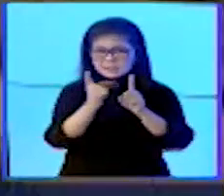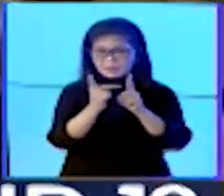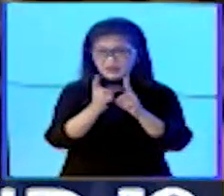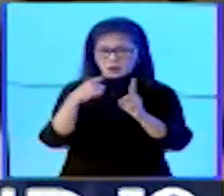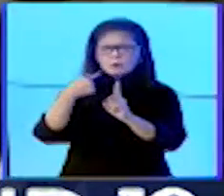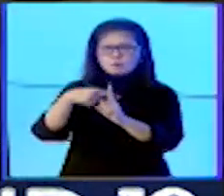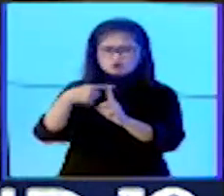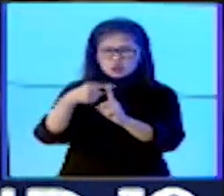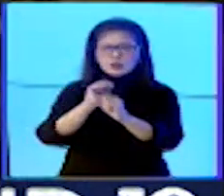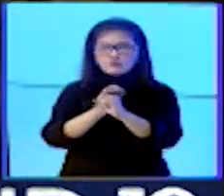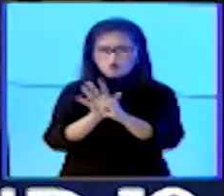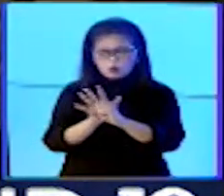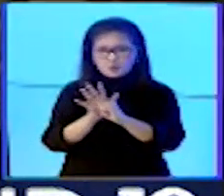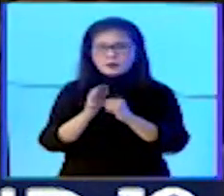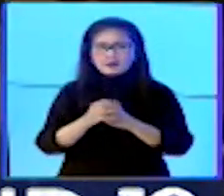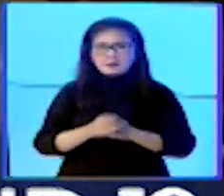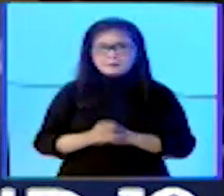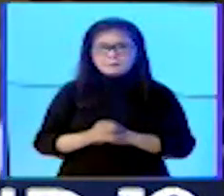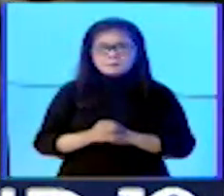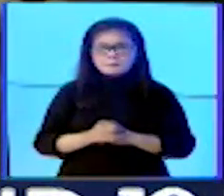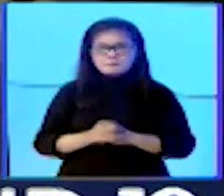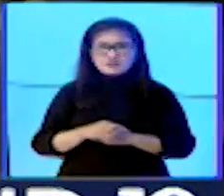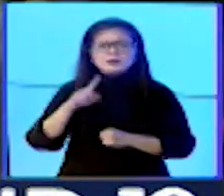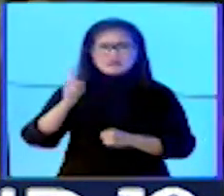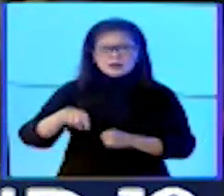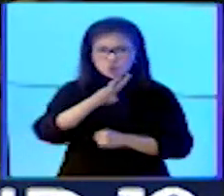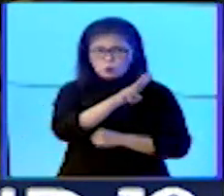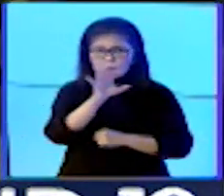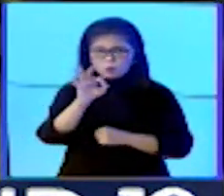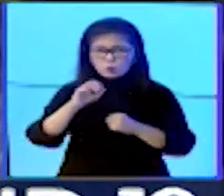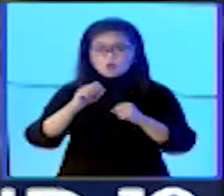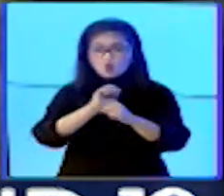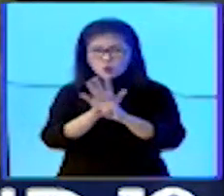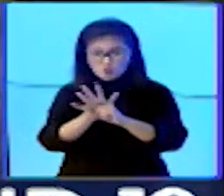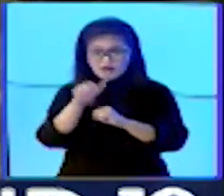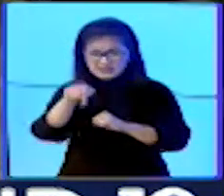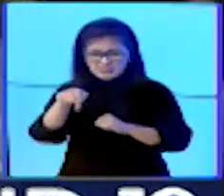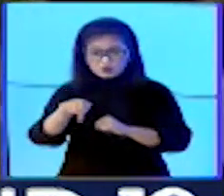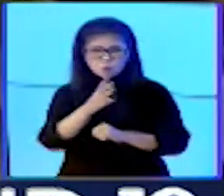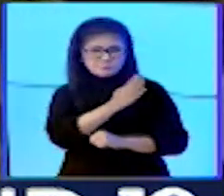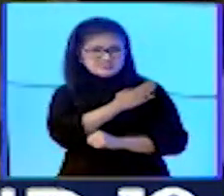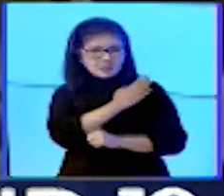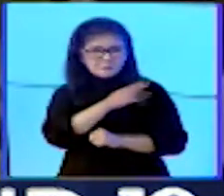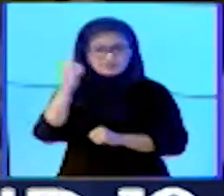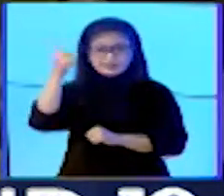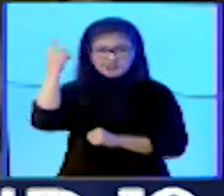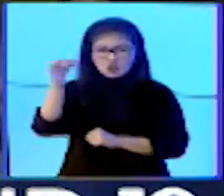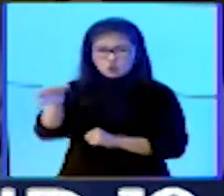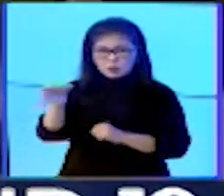corona. Dari 20 ASN yang terjangkit, 10 diantaranya merupakan pejabat pemerintah Kota